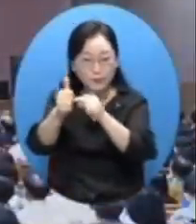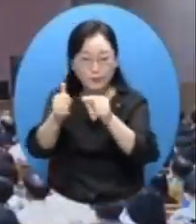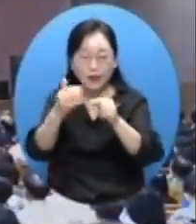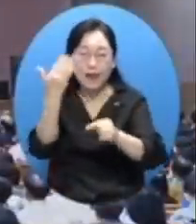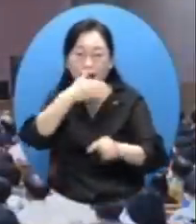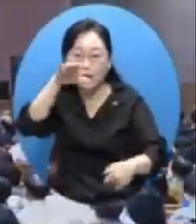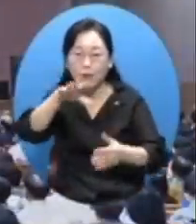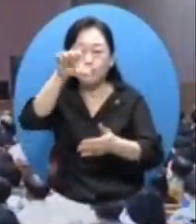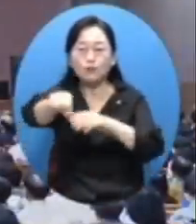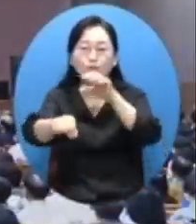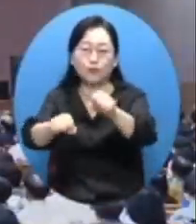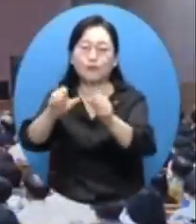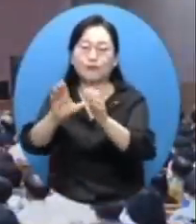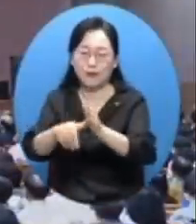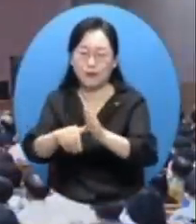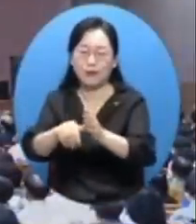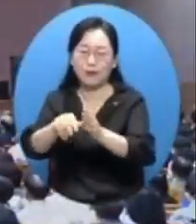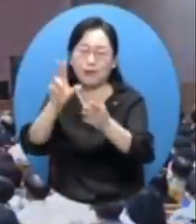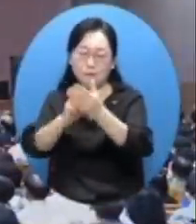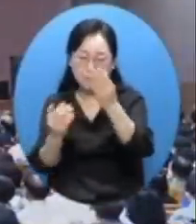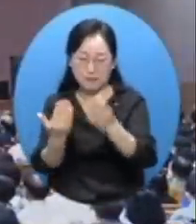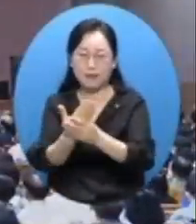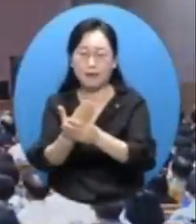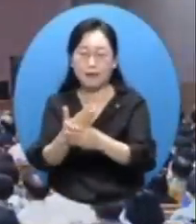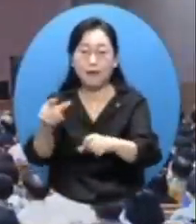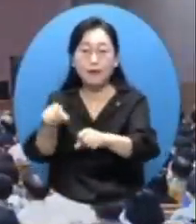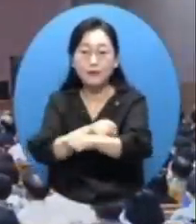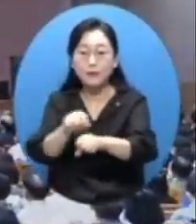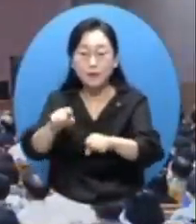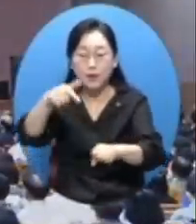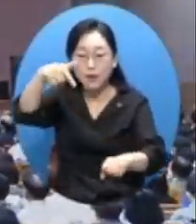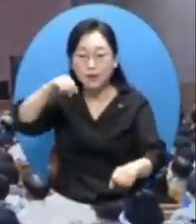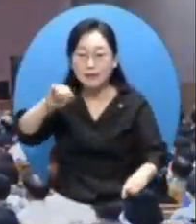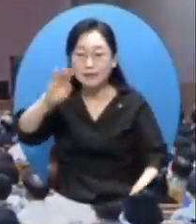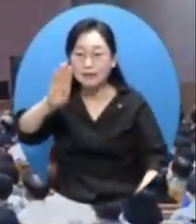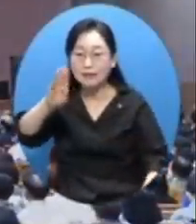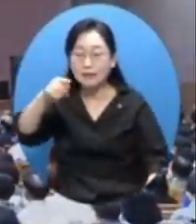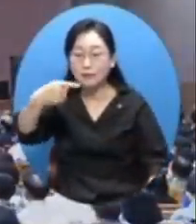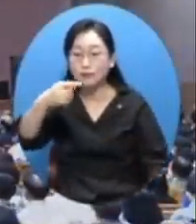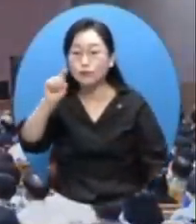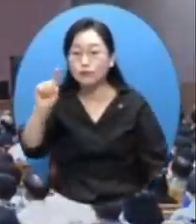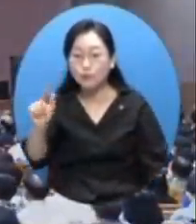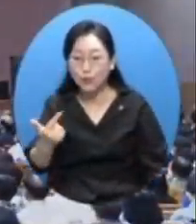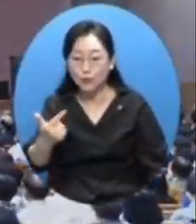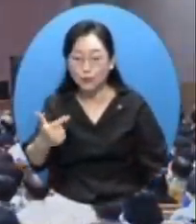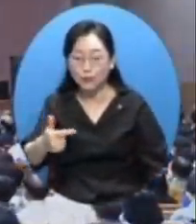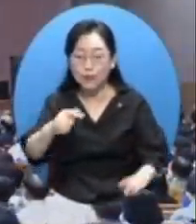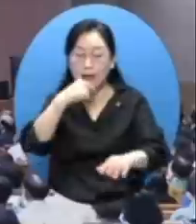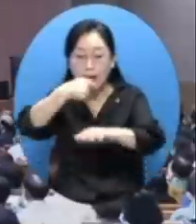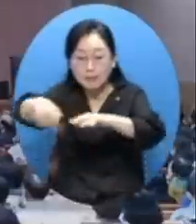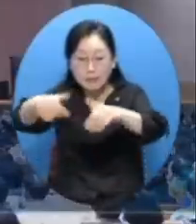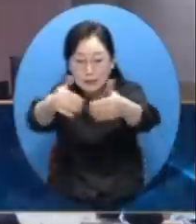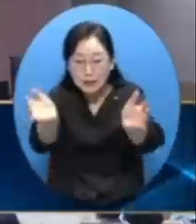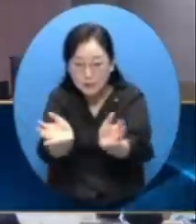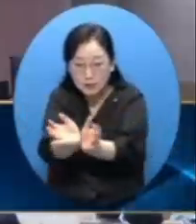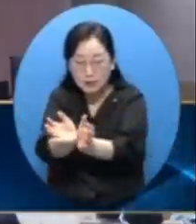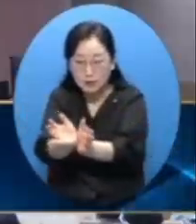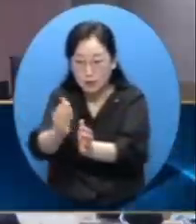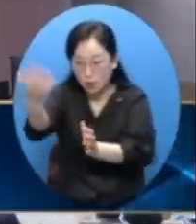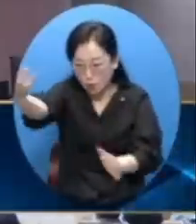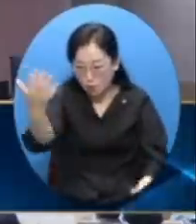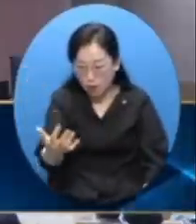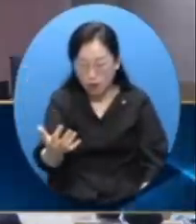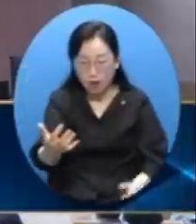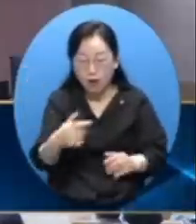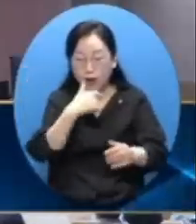일입니다. 특별히 기브온 족속을 만나서 여호수아가 그들에게 속아서 실수를 하게